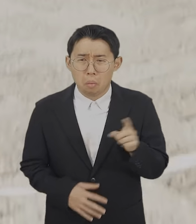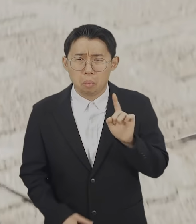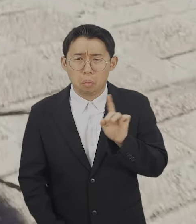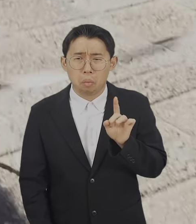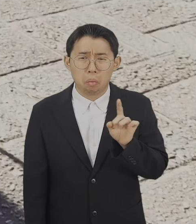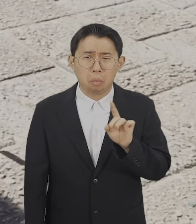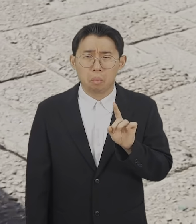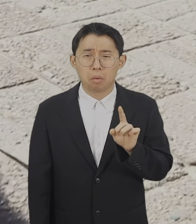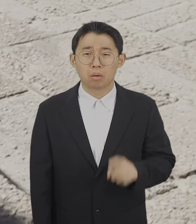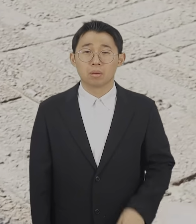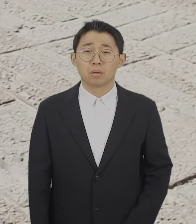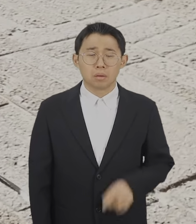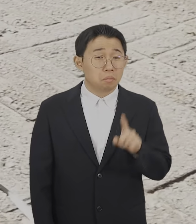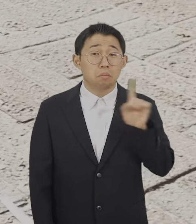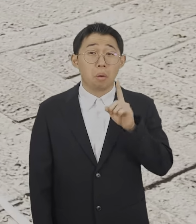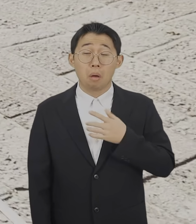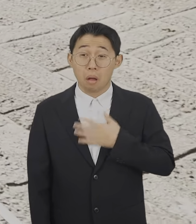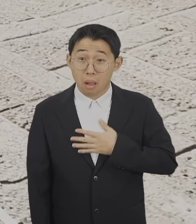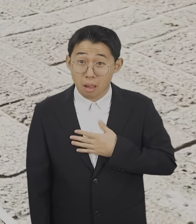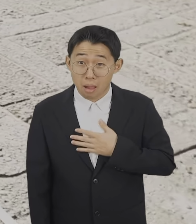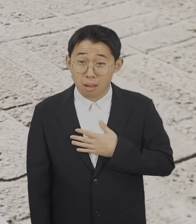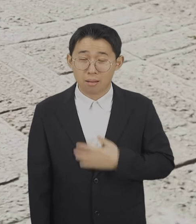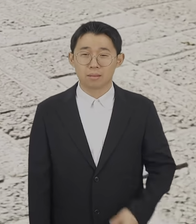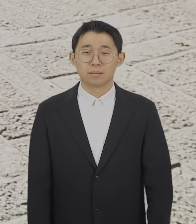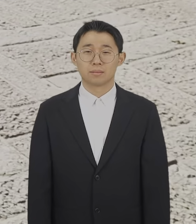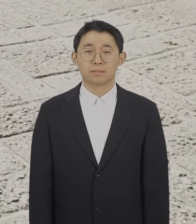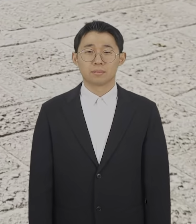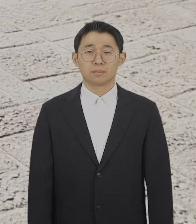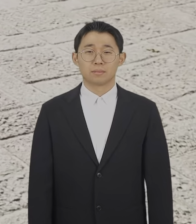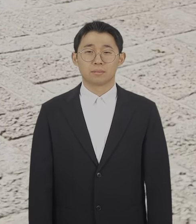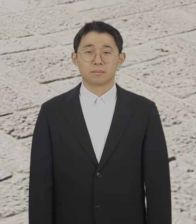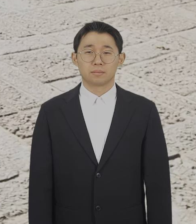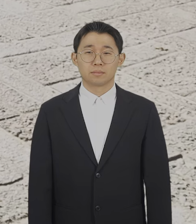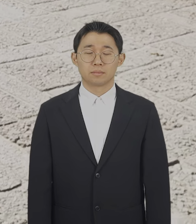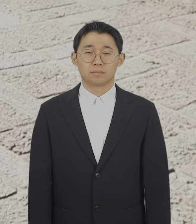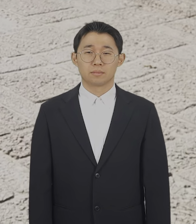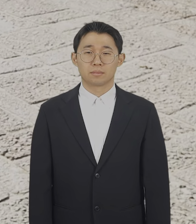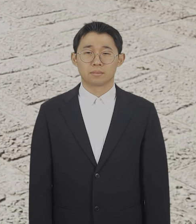무섭게 돌변한 이유. 여러분은 무엇 때문인지 알겠나요?